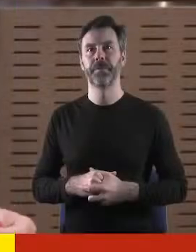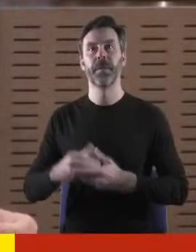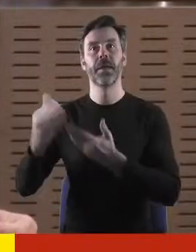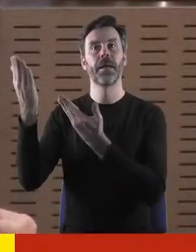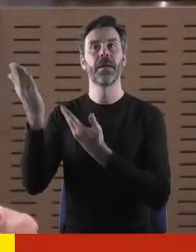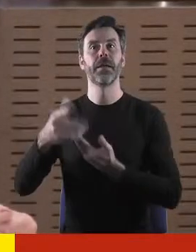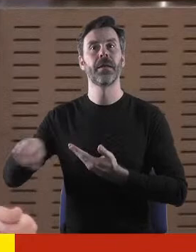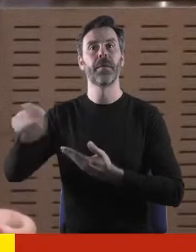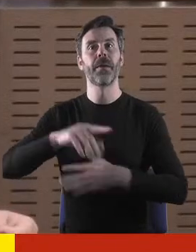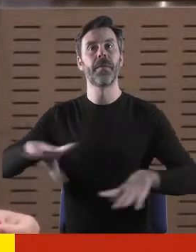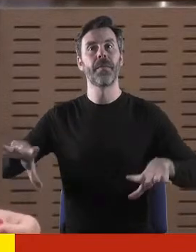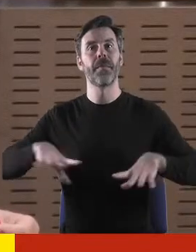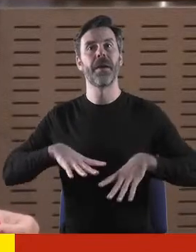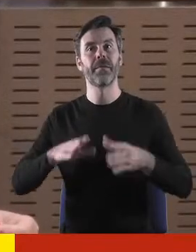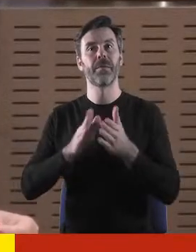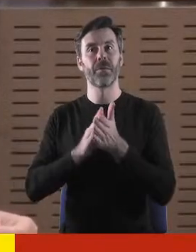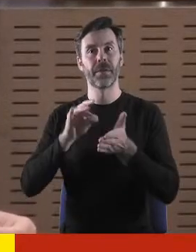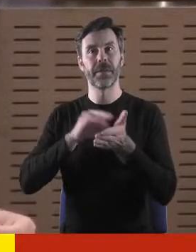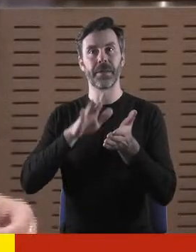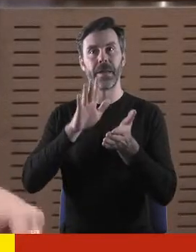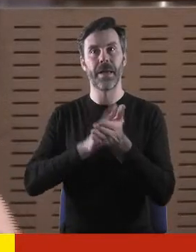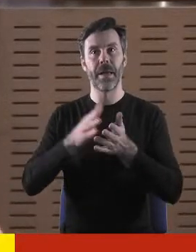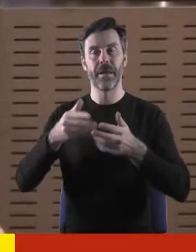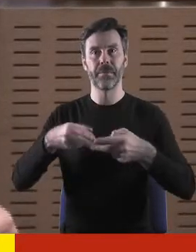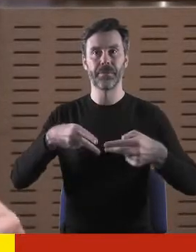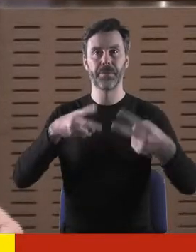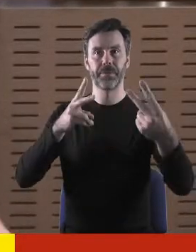Zapraszam wszystkich Państwa radnych do logowania się.